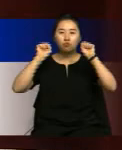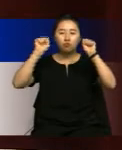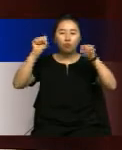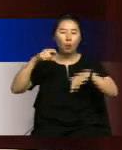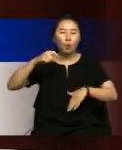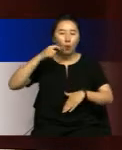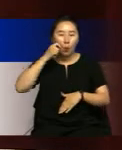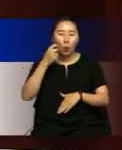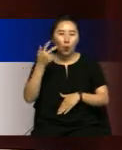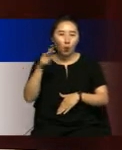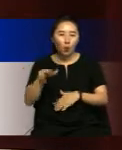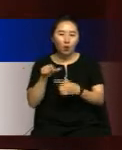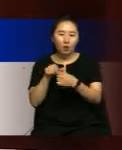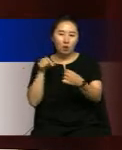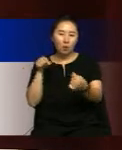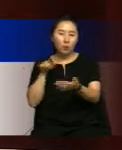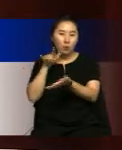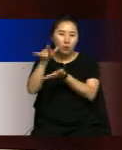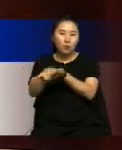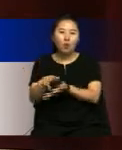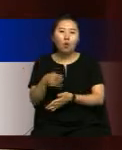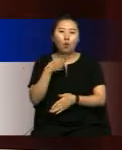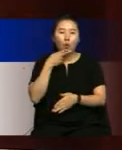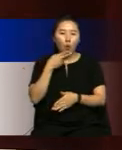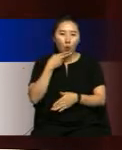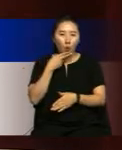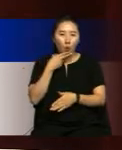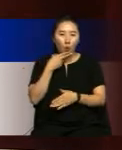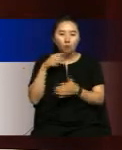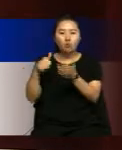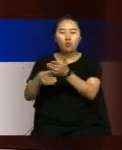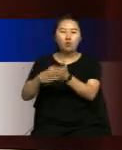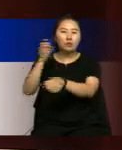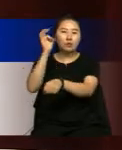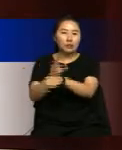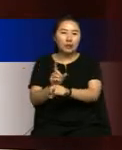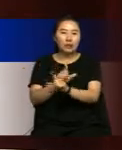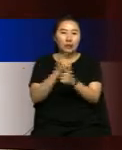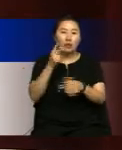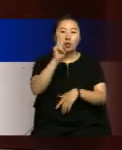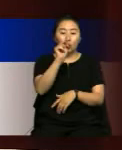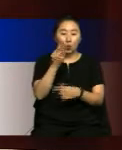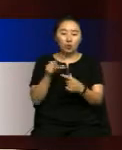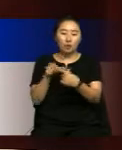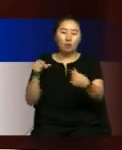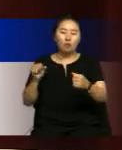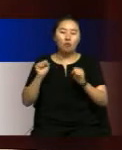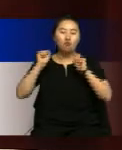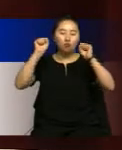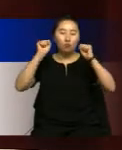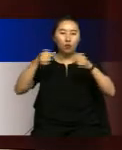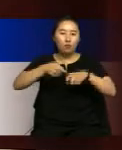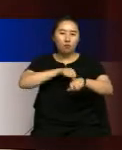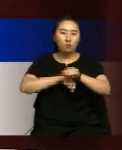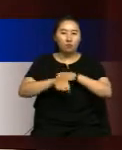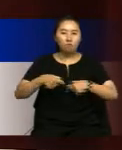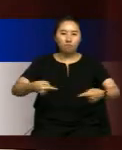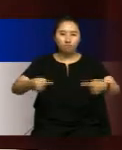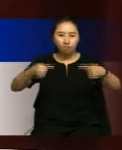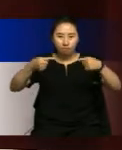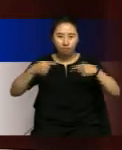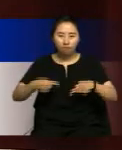못했지만 일본에 가지 않고 일본 제품을 사지 않는 노 재팬 운동에 적극